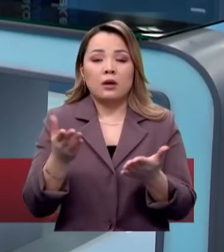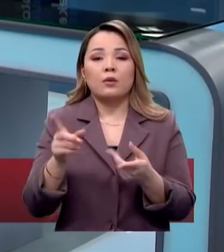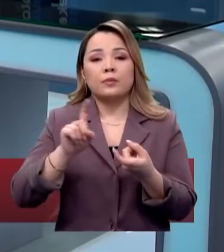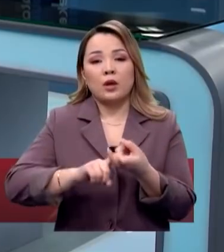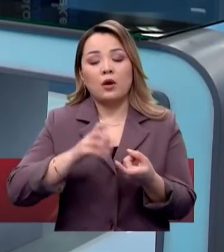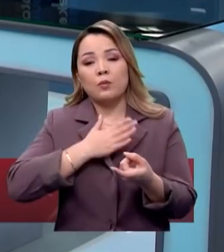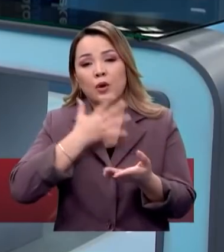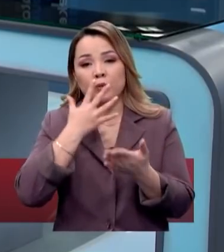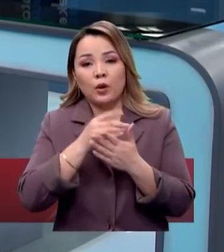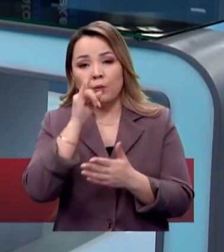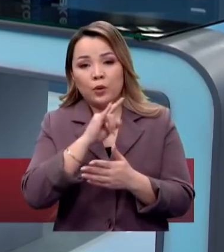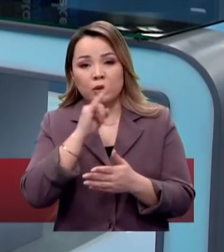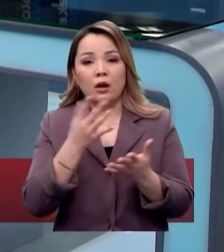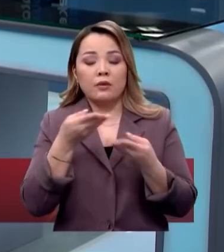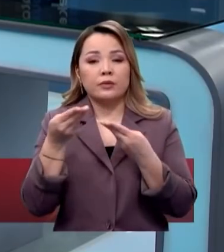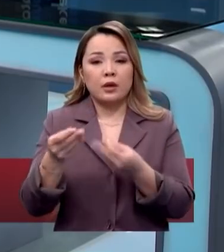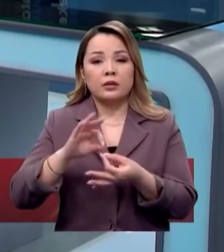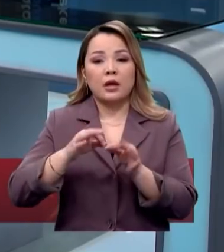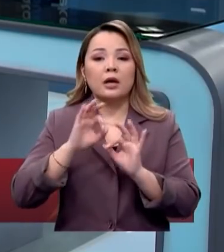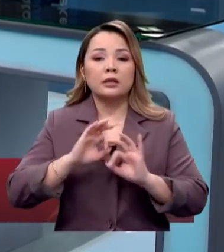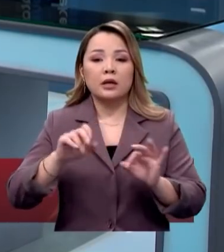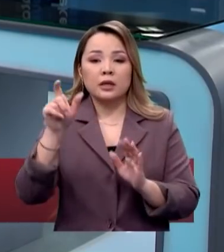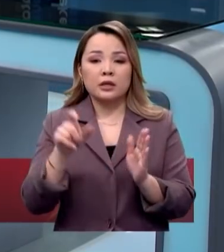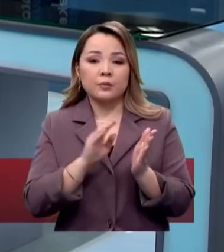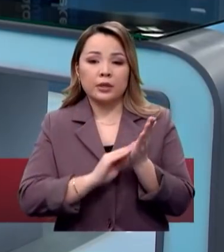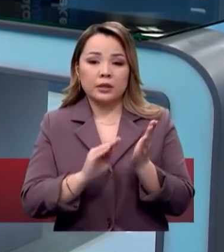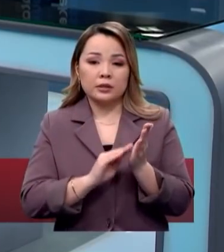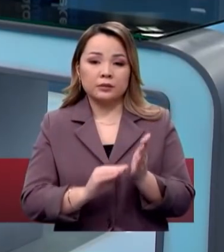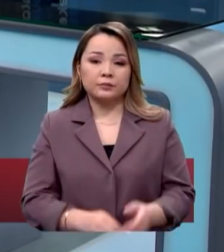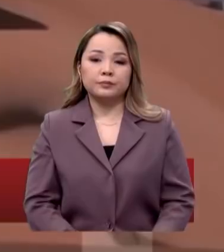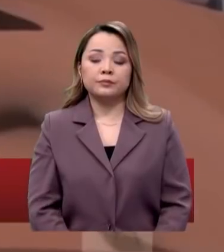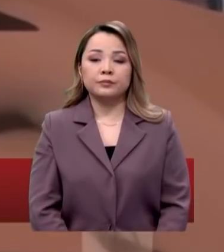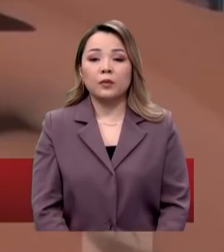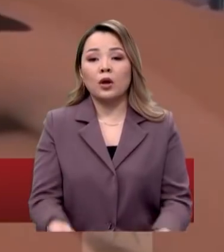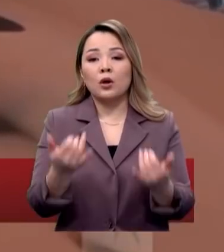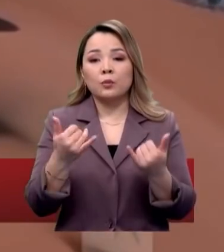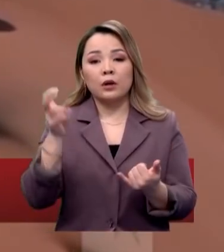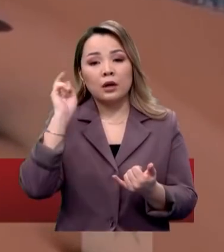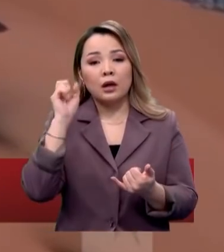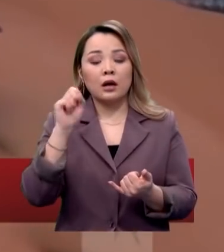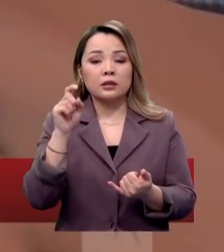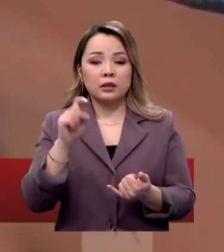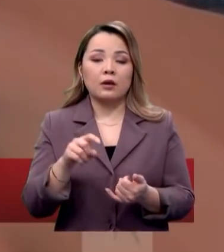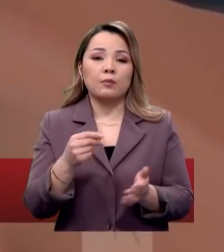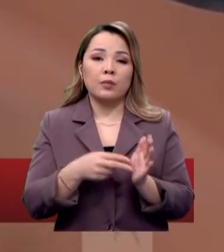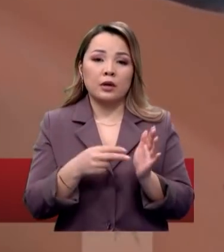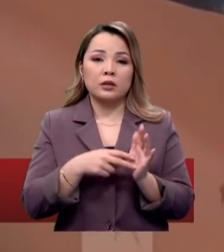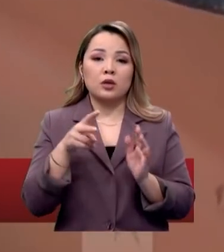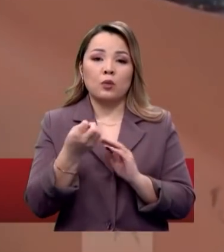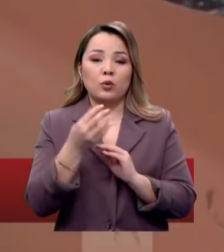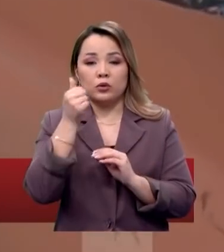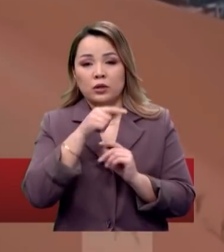тәуелді біздің ел үшін қалай әсер етеді? Маржан Жұмабай жауап іздеді. Бүгін қара алтынның бағасы 2014-тен